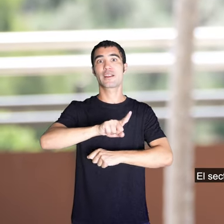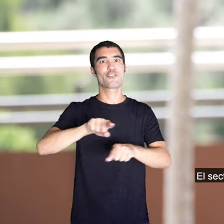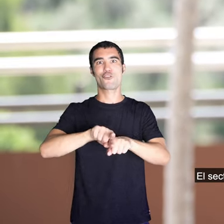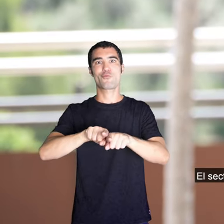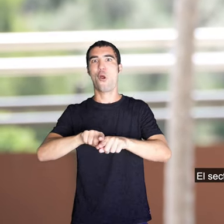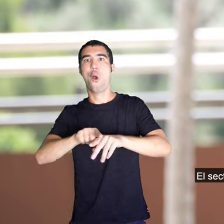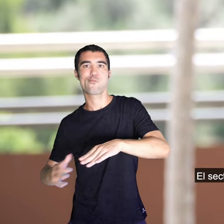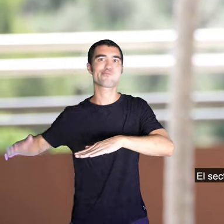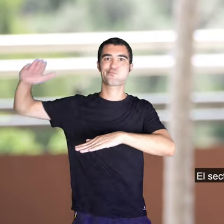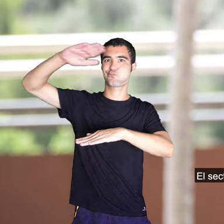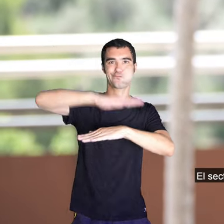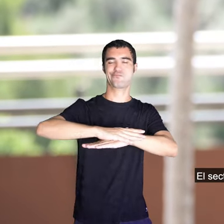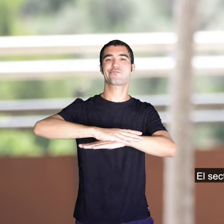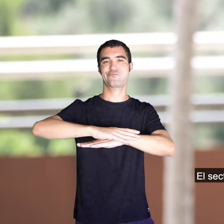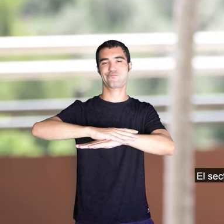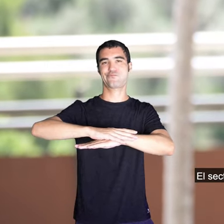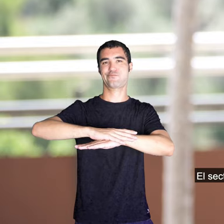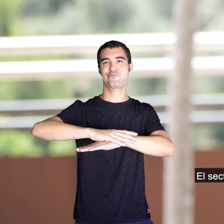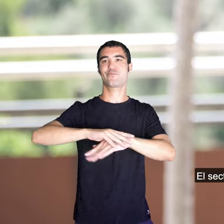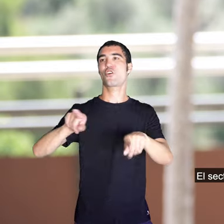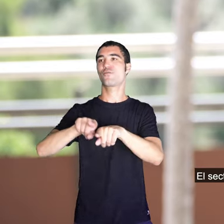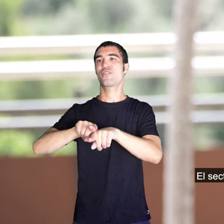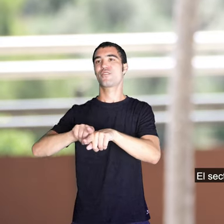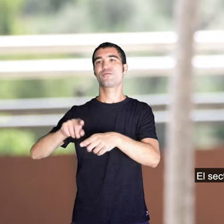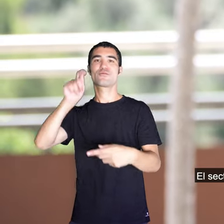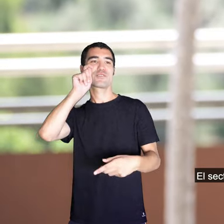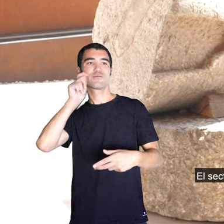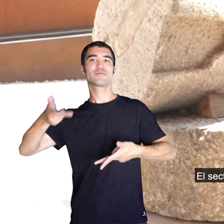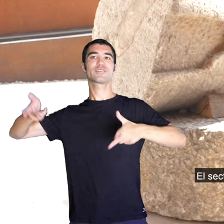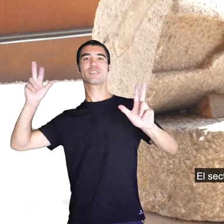s'ha vist superat per aquell recreo